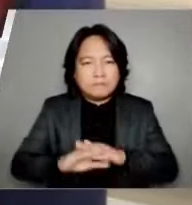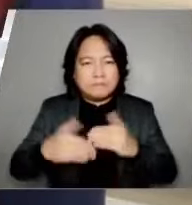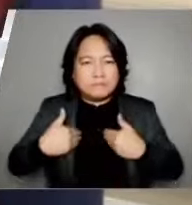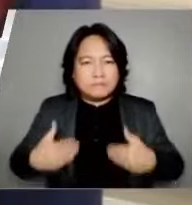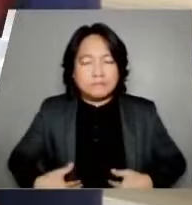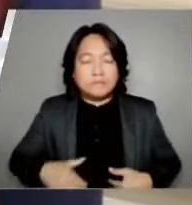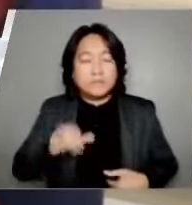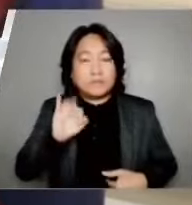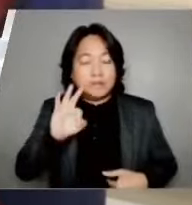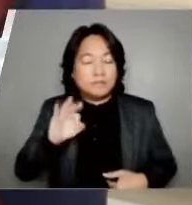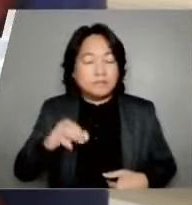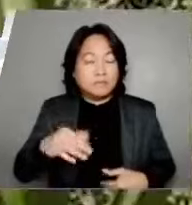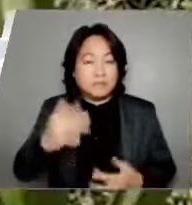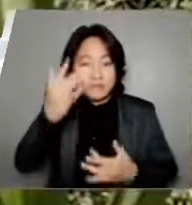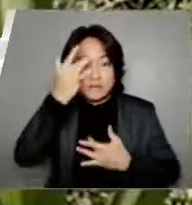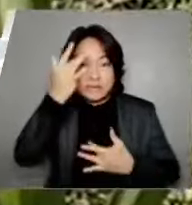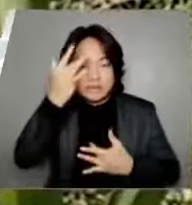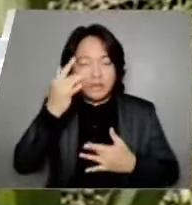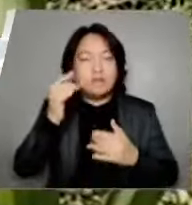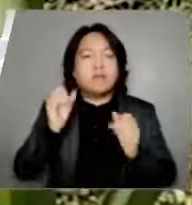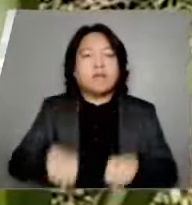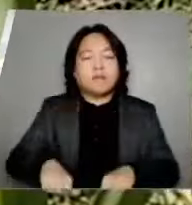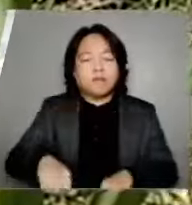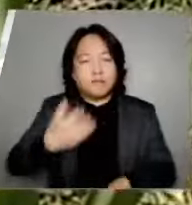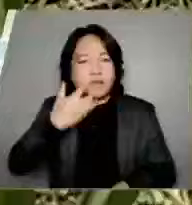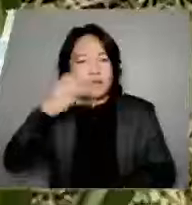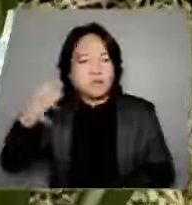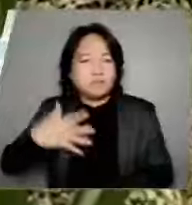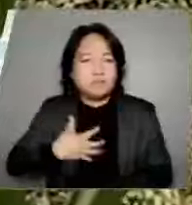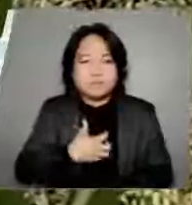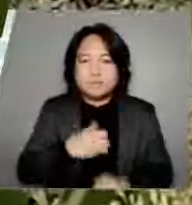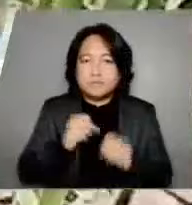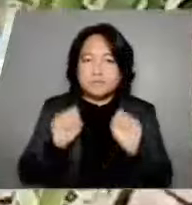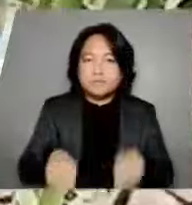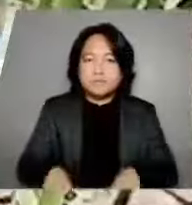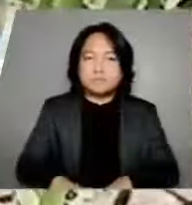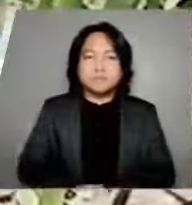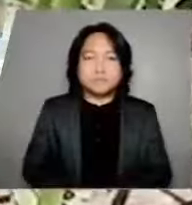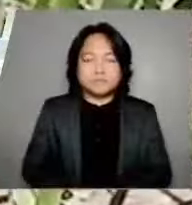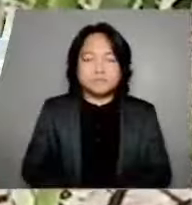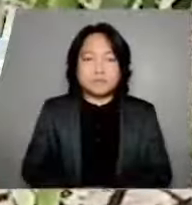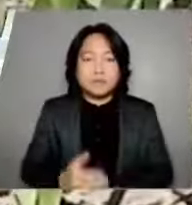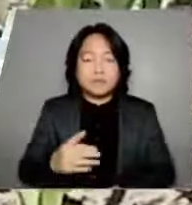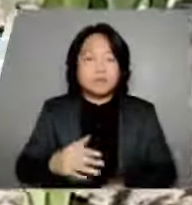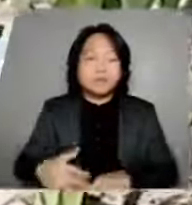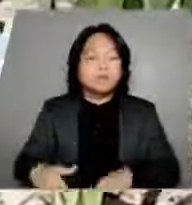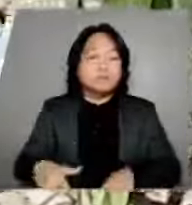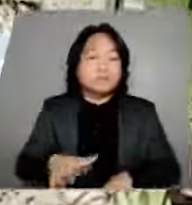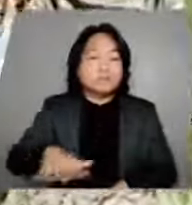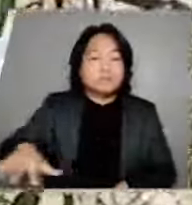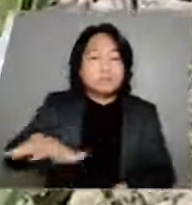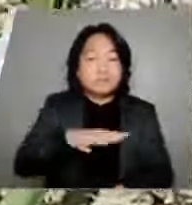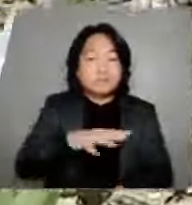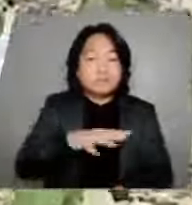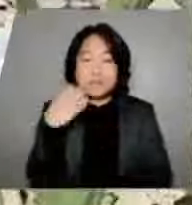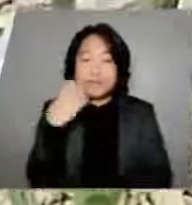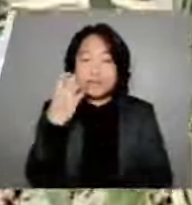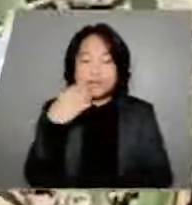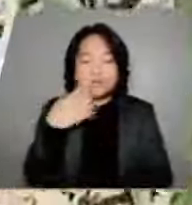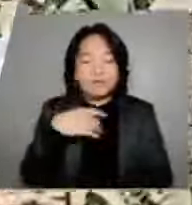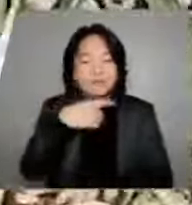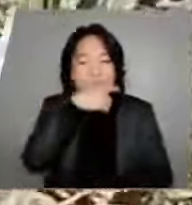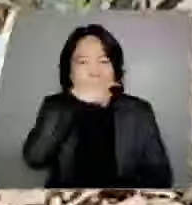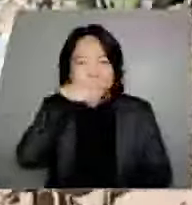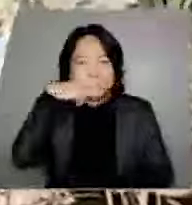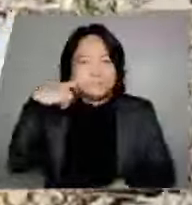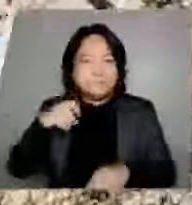malaki ang chance na makaranas ng heat stroke. Natutuyo naman ang mga pananim na mais sa Dilasag. Ayon sa mga magsasaka, posibleng tuluyang mamatay raw